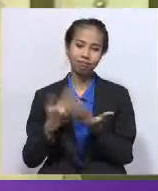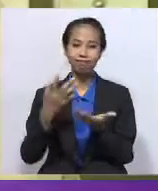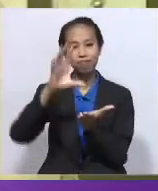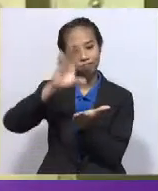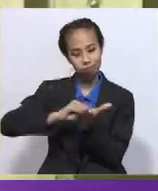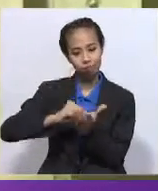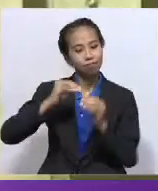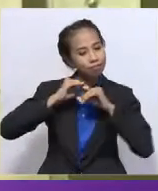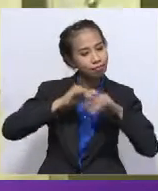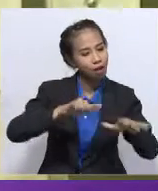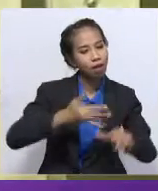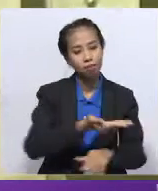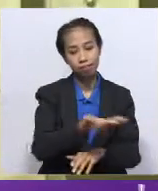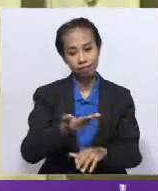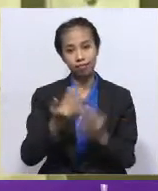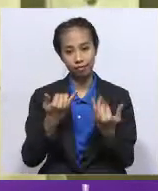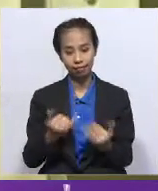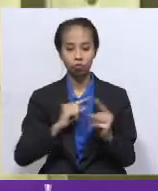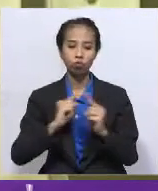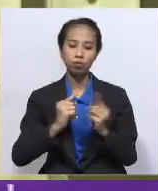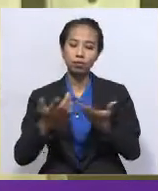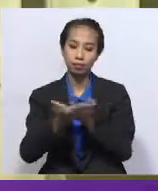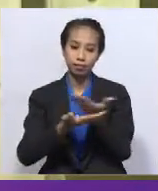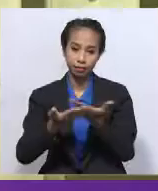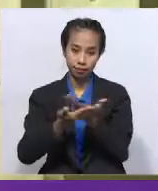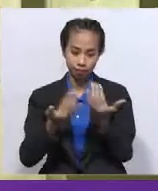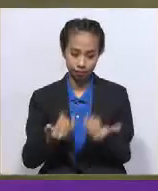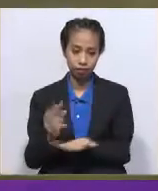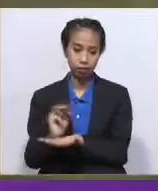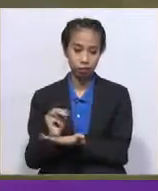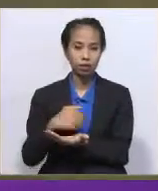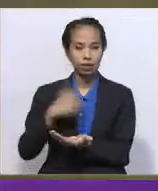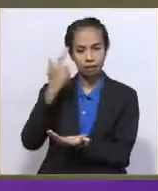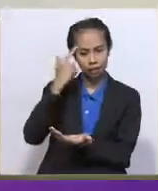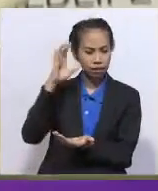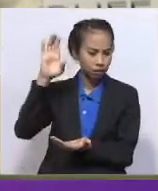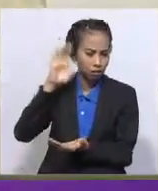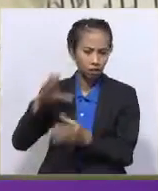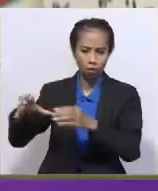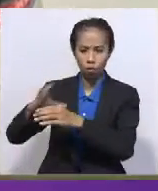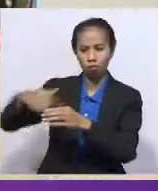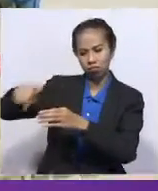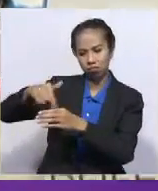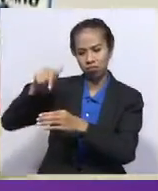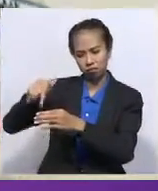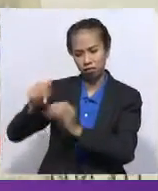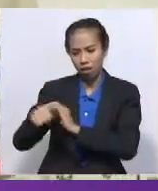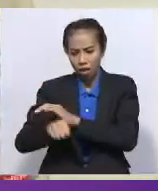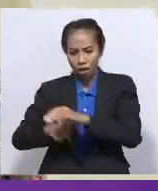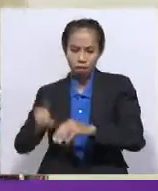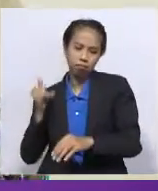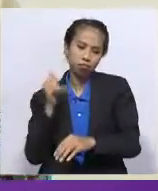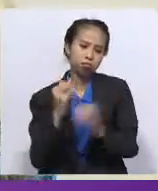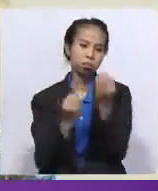ค่ะโดยในการพูดคุยในวันนี้ค่ะมูลนิธิสืบนาคเสถียรก็ยังเชื่อมั่นว่านายเปรมชัยและพวกค่ะมีเจตนาเข้าไปภายในเ